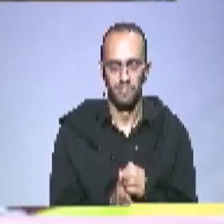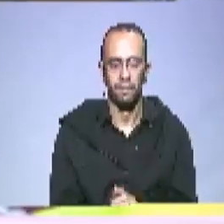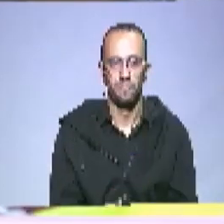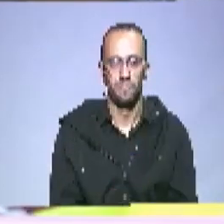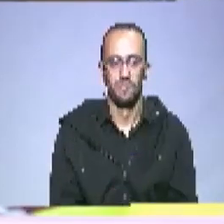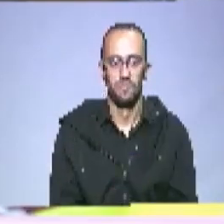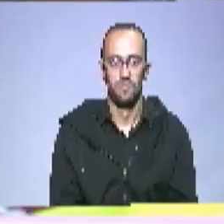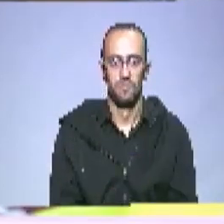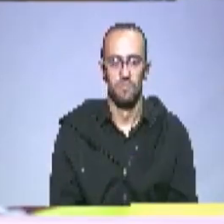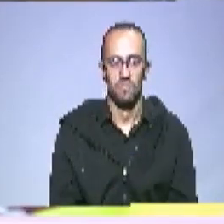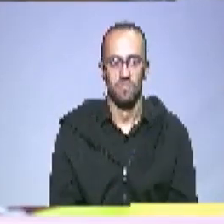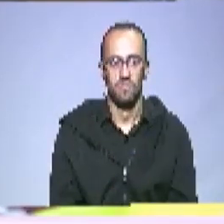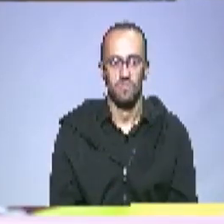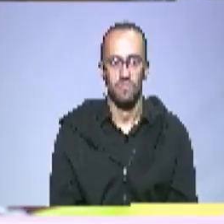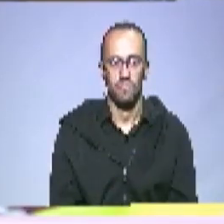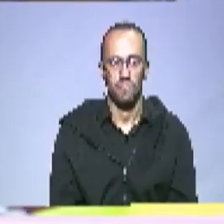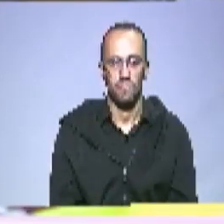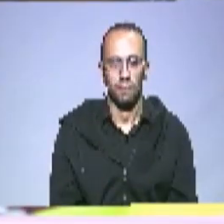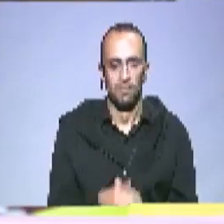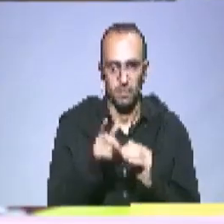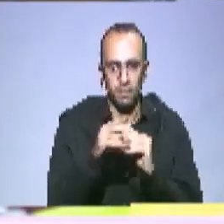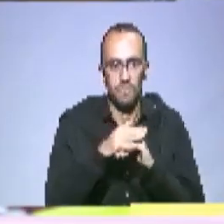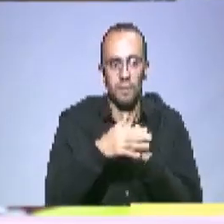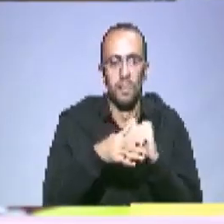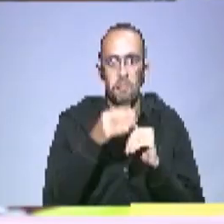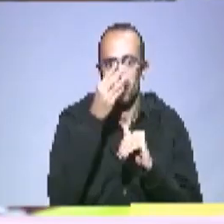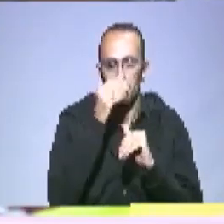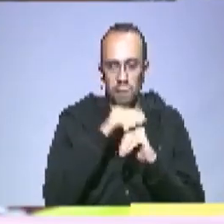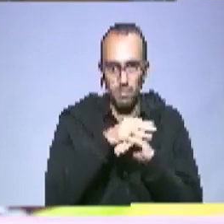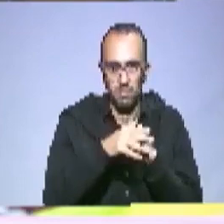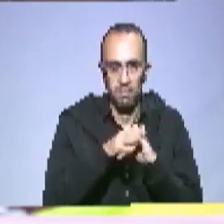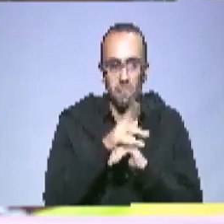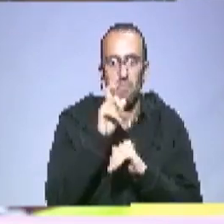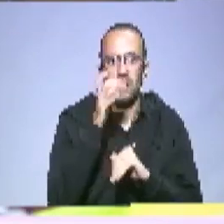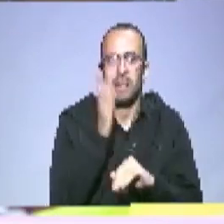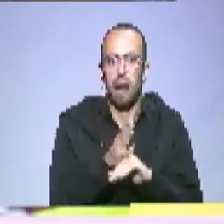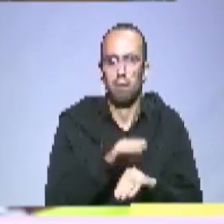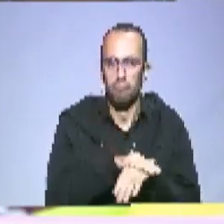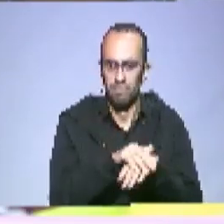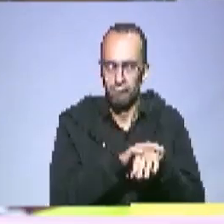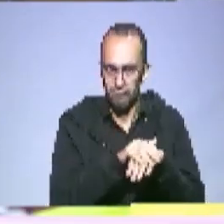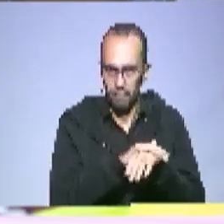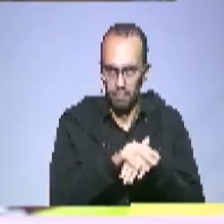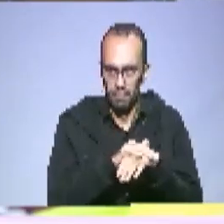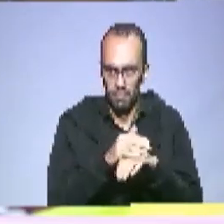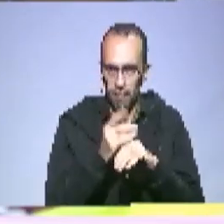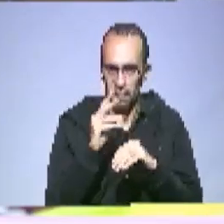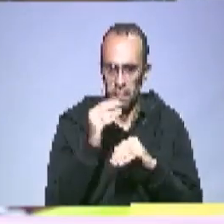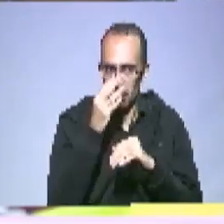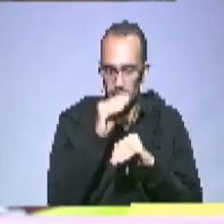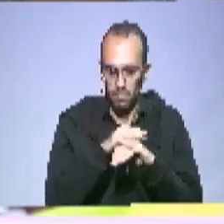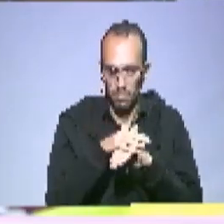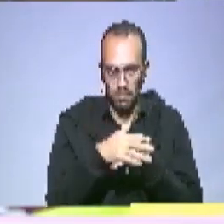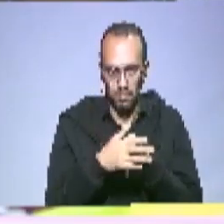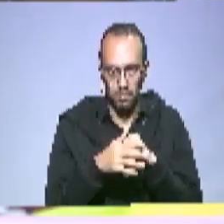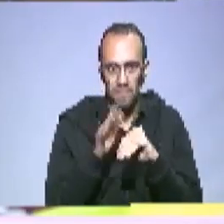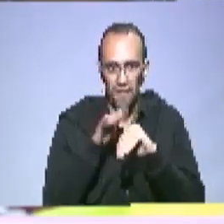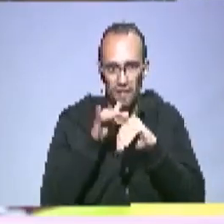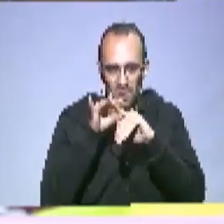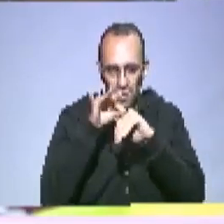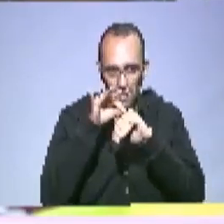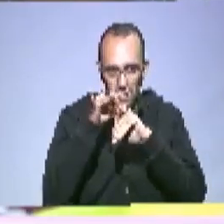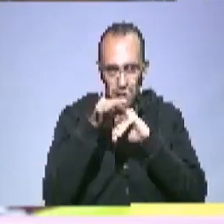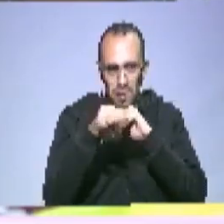المشروم احنا قلنا يا جماعة بنمسحه بمنديل، بنغسله بالمية الساقعة ونشتغل بيه على طول، بنقشر القشرة الخفيفة اللي